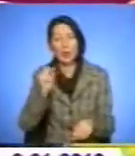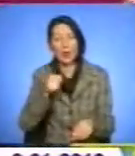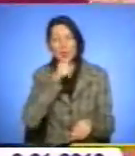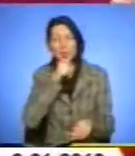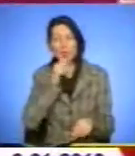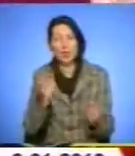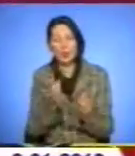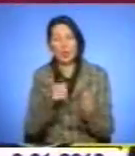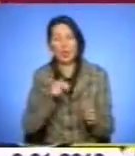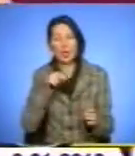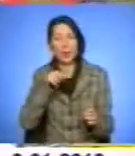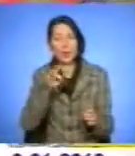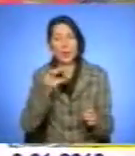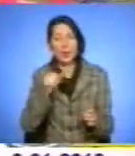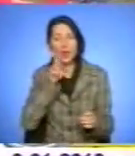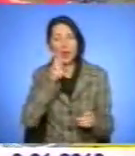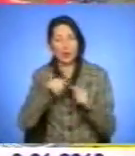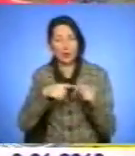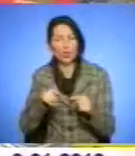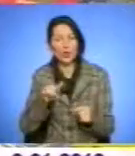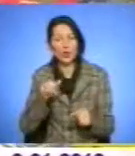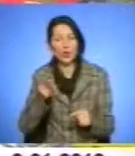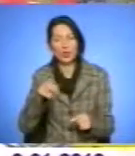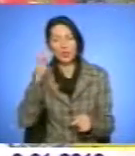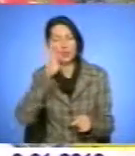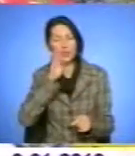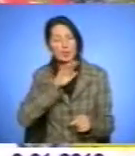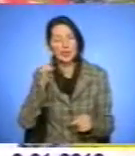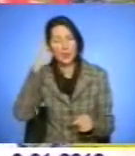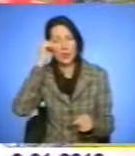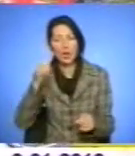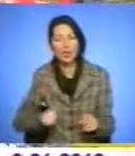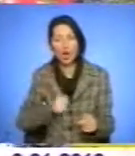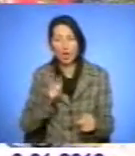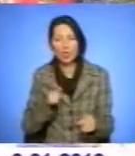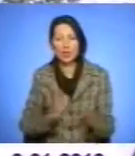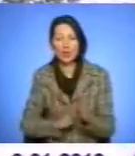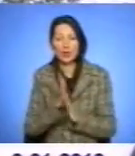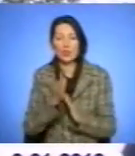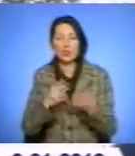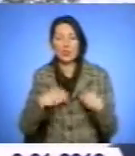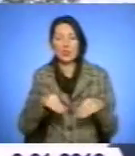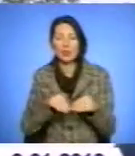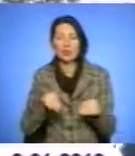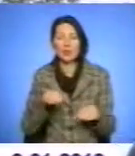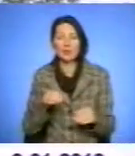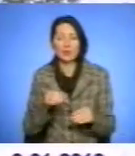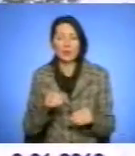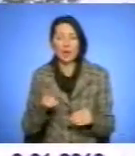правнучка Уляна. Дівчинка його не пам'ятає, але гордиться, що виросла в сім'ї діяча ОУН УПА. Насправді дідусь,